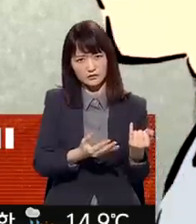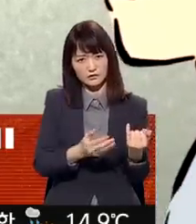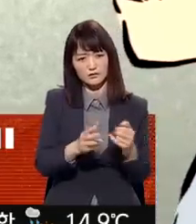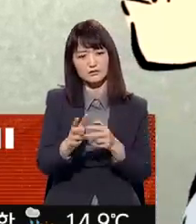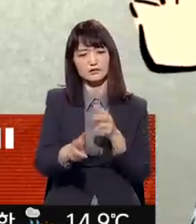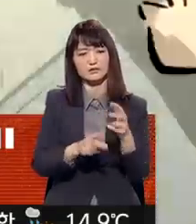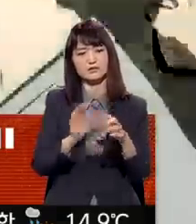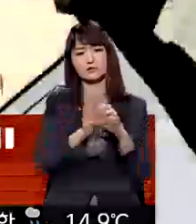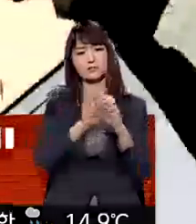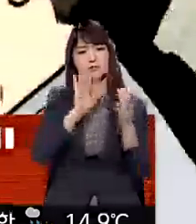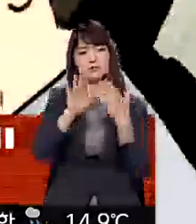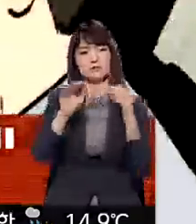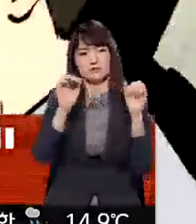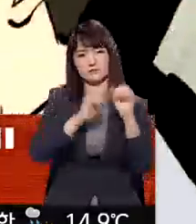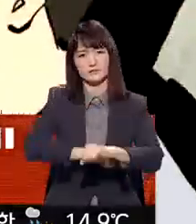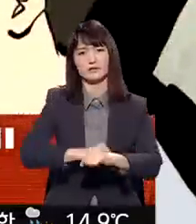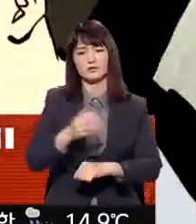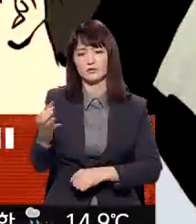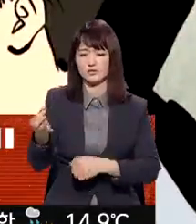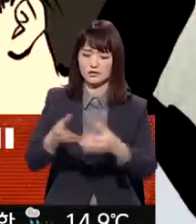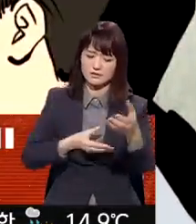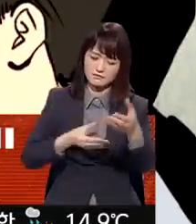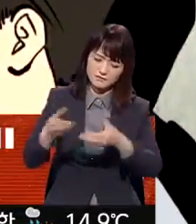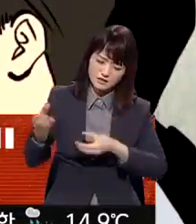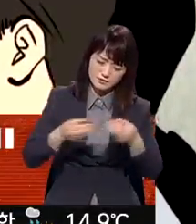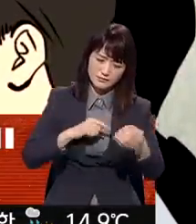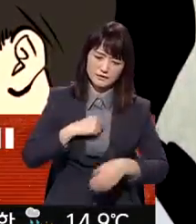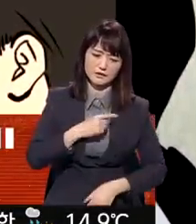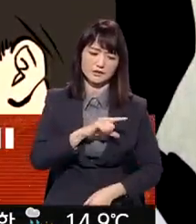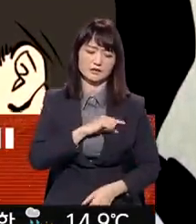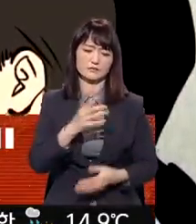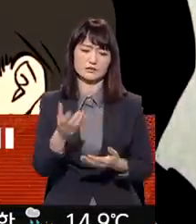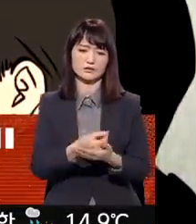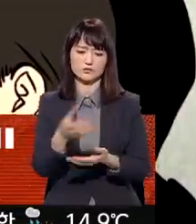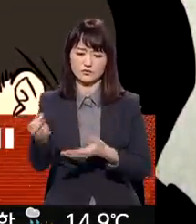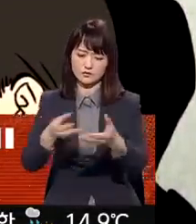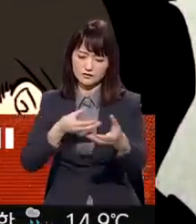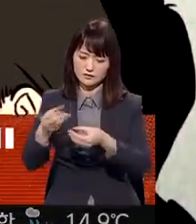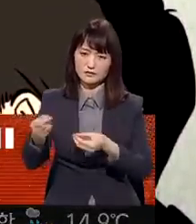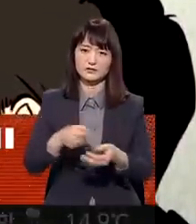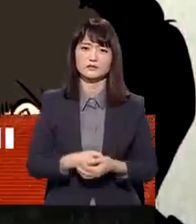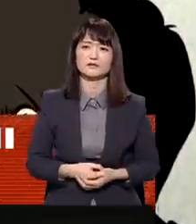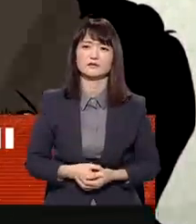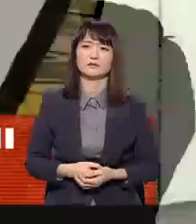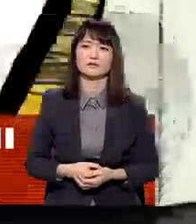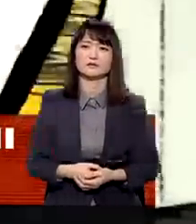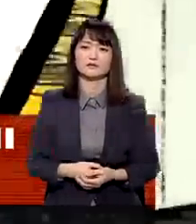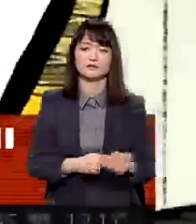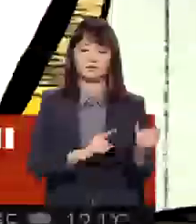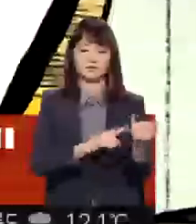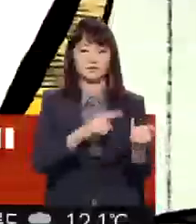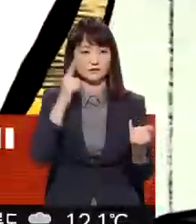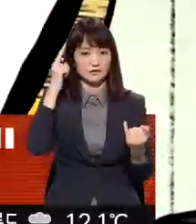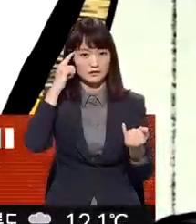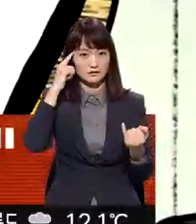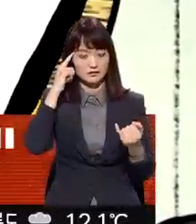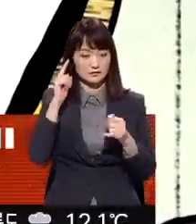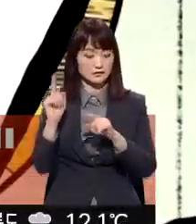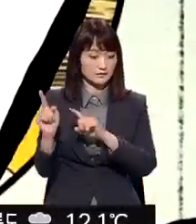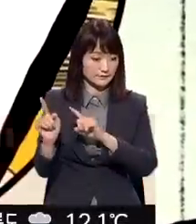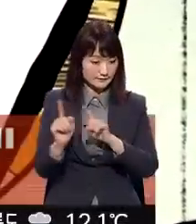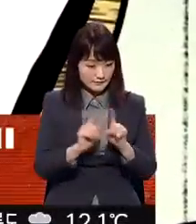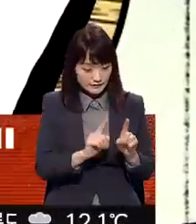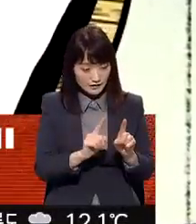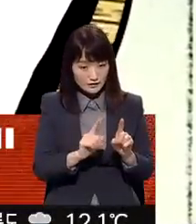망해버렸다고 합니다. 대출을 자꾸 받고 자기 이름을 하니까 그제서야 이 처제는 정신을 차렸다고